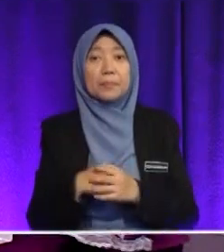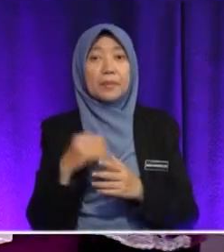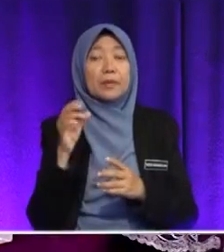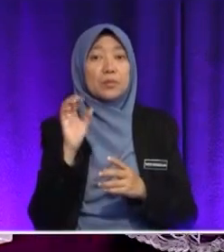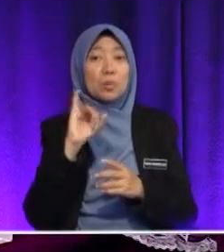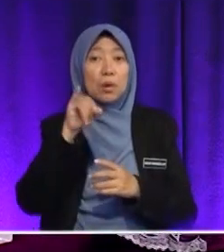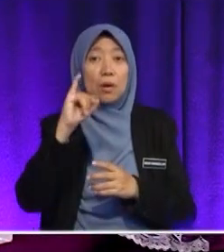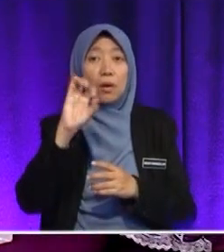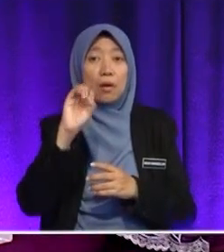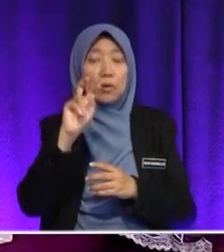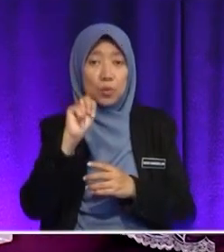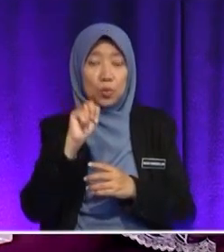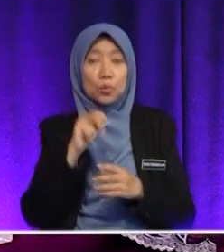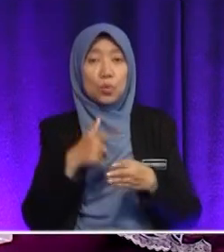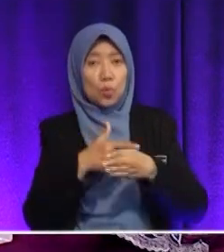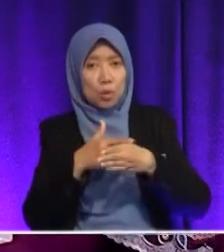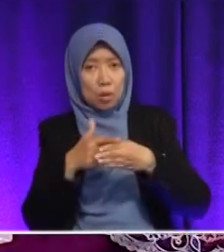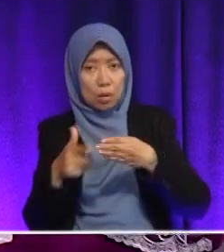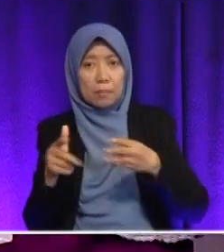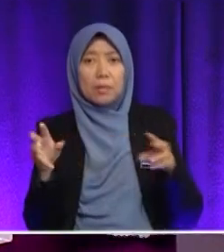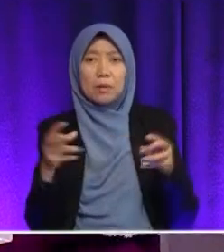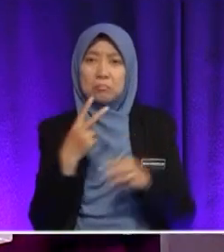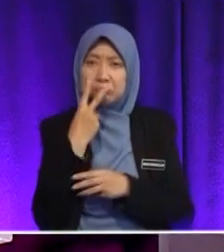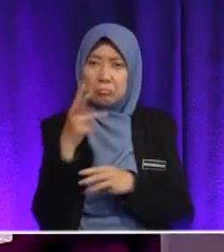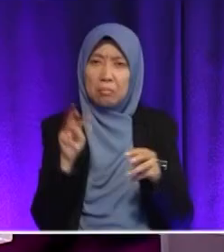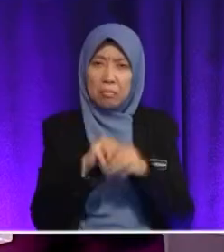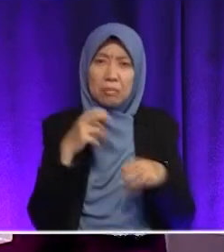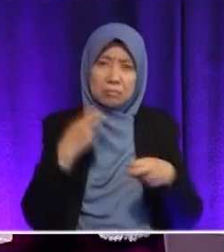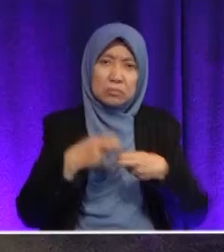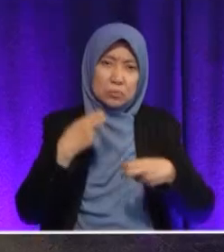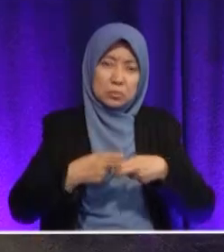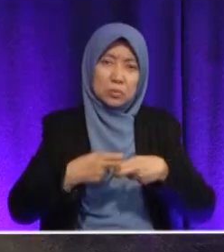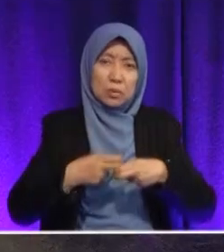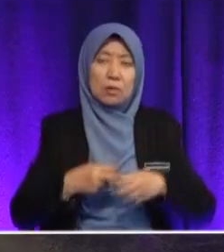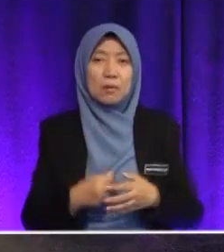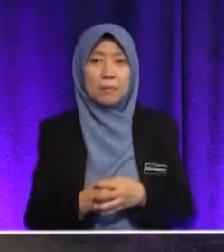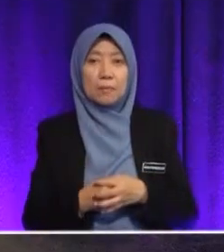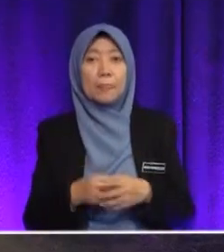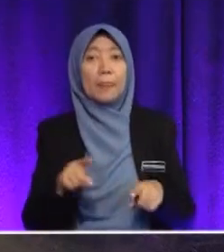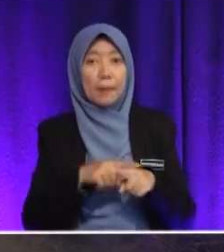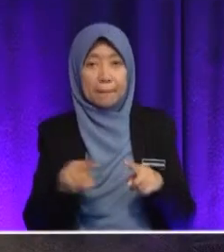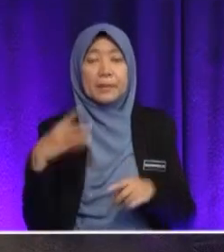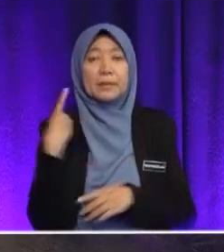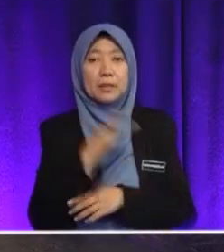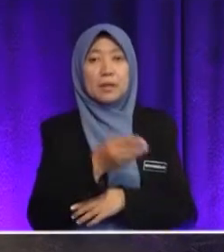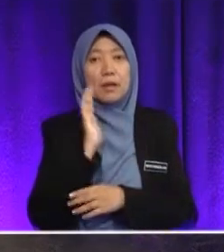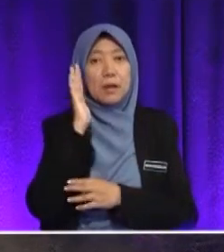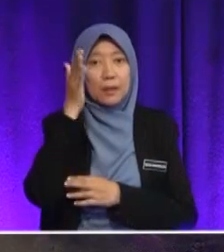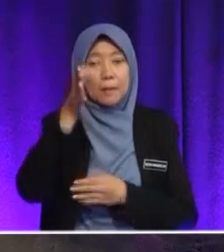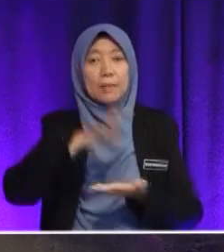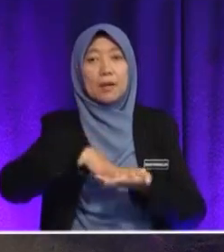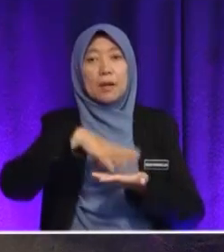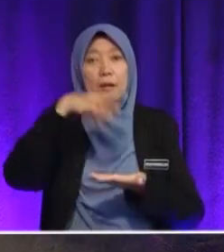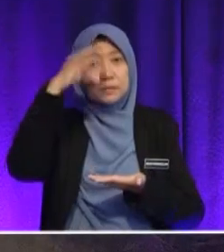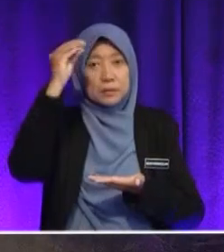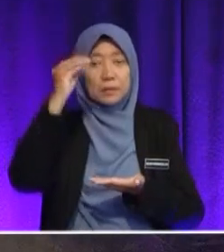Oh oke di nampak macam Kompleks kan nah tapi kita akan pelajari dengan lebih lanjut lagi